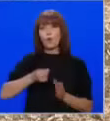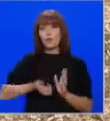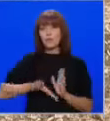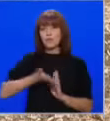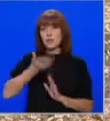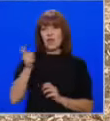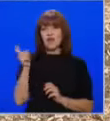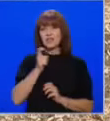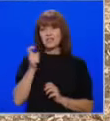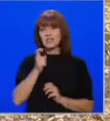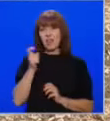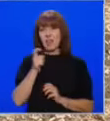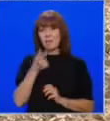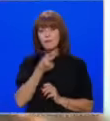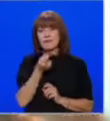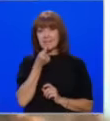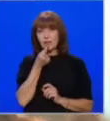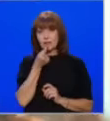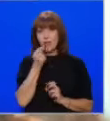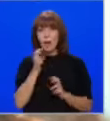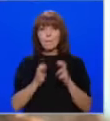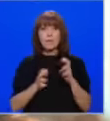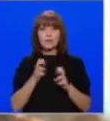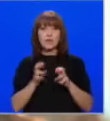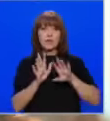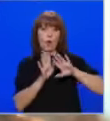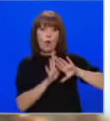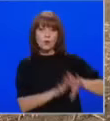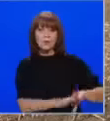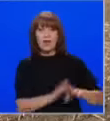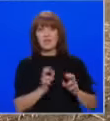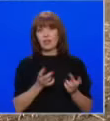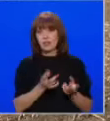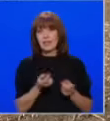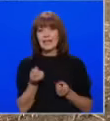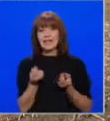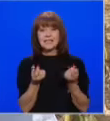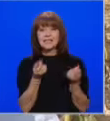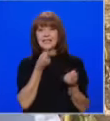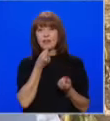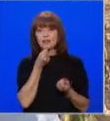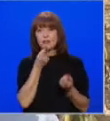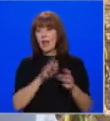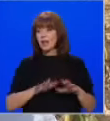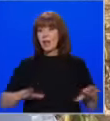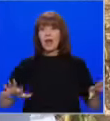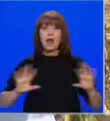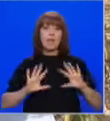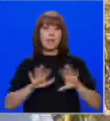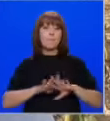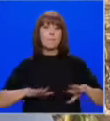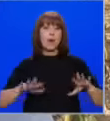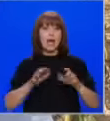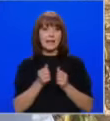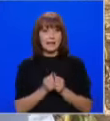слаба реколта от слънчоглед, а производители оставят продукцията на полето. При тази висока себестойност и когато има